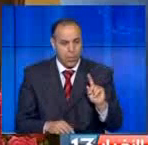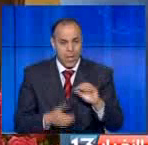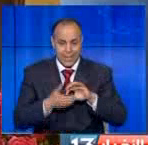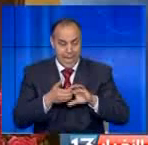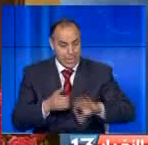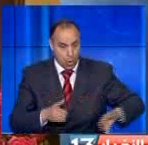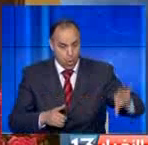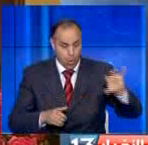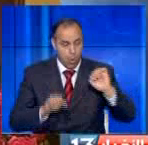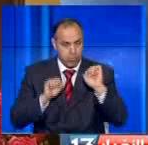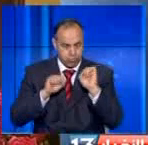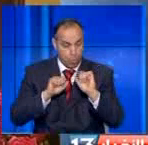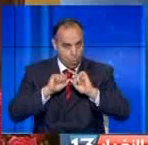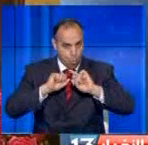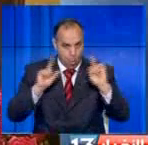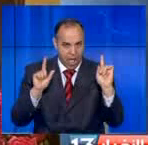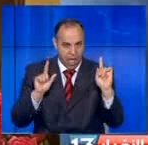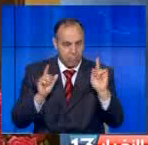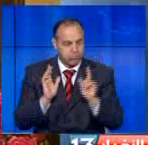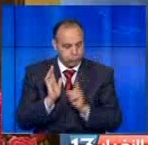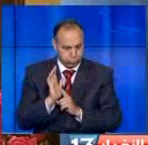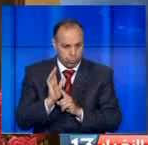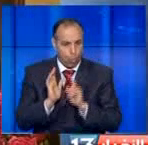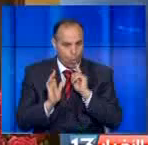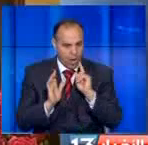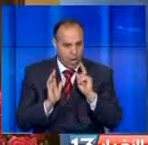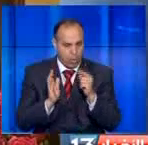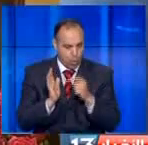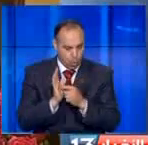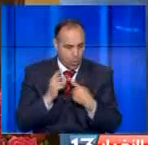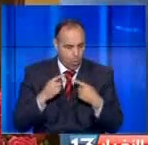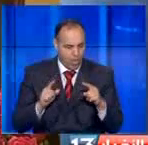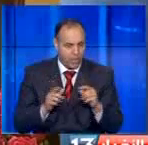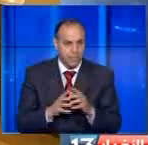والاتحاد الأوروبي واضح ومتأكد بخصوص هذه النقطة.